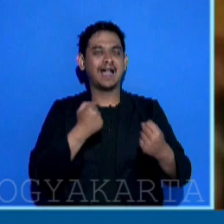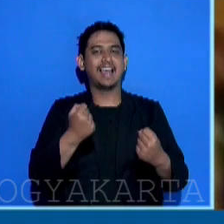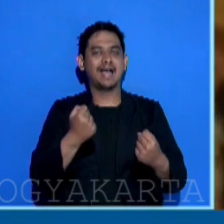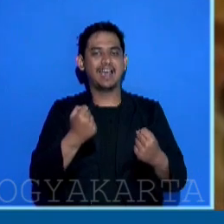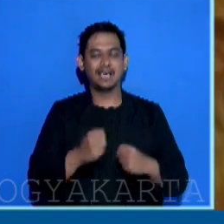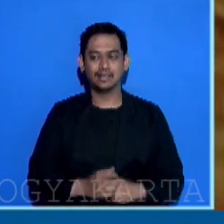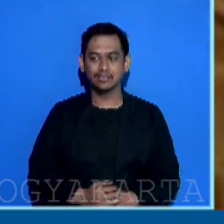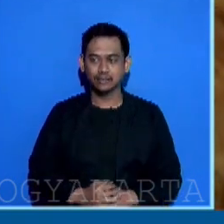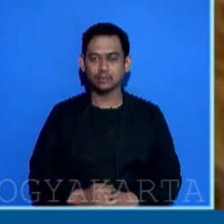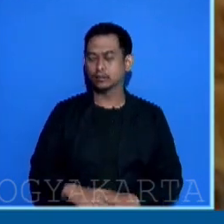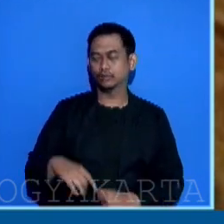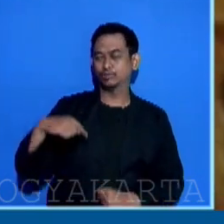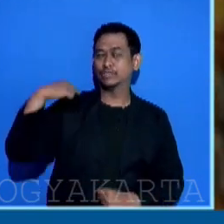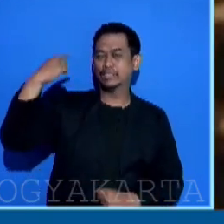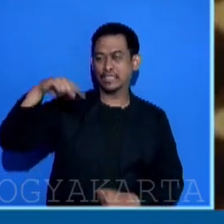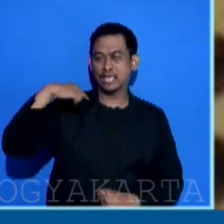tah